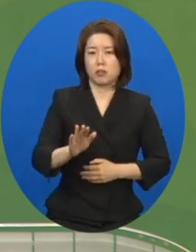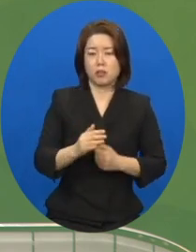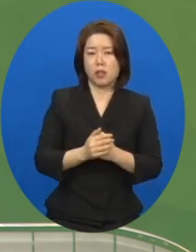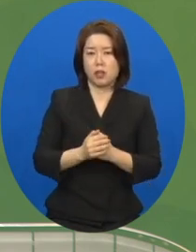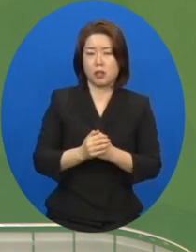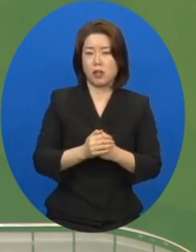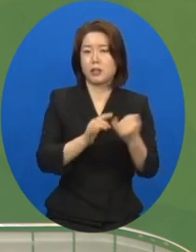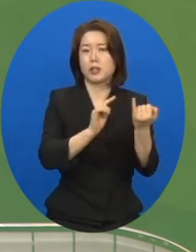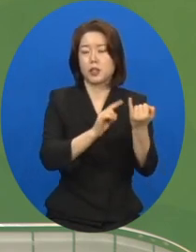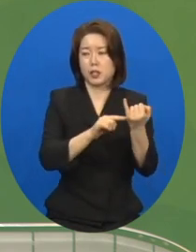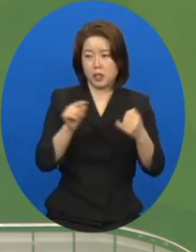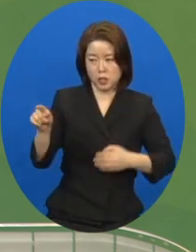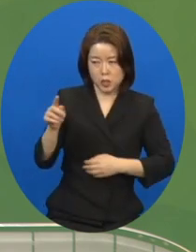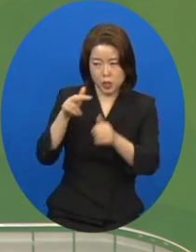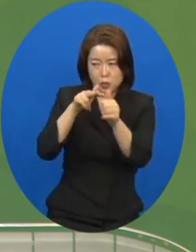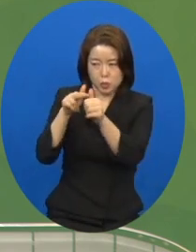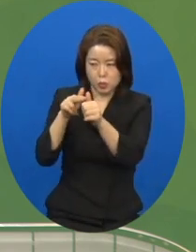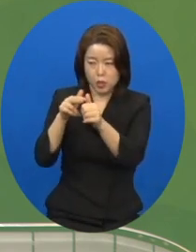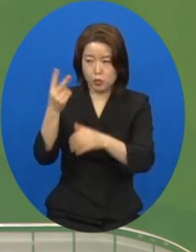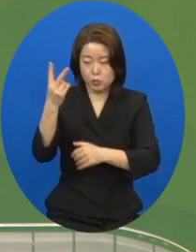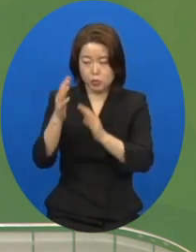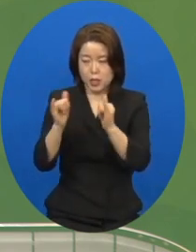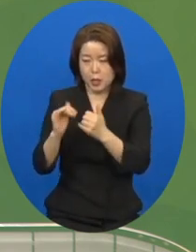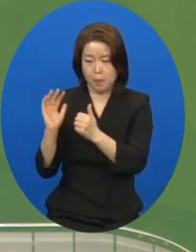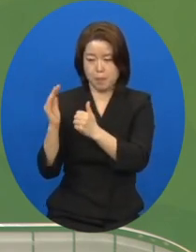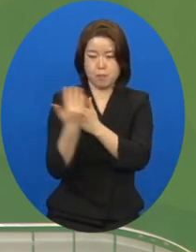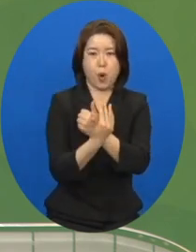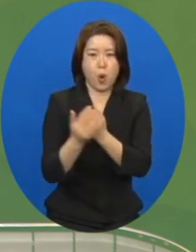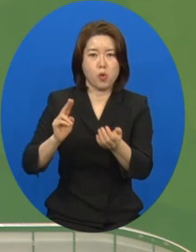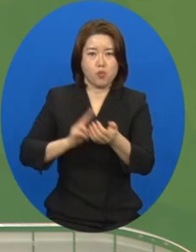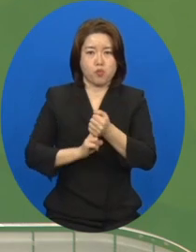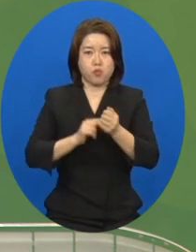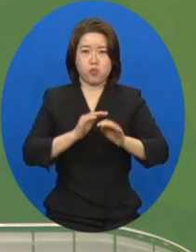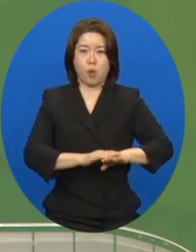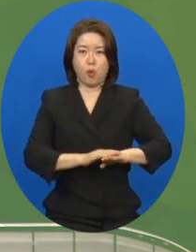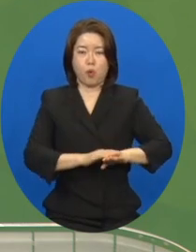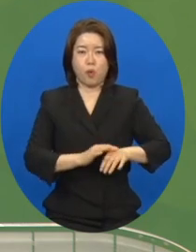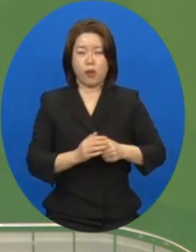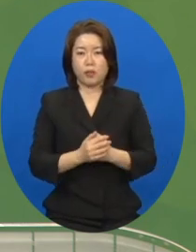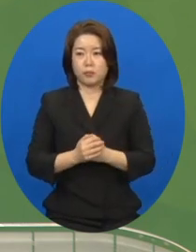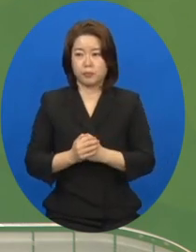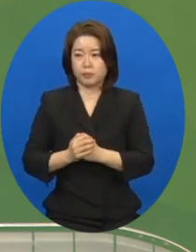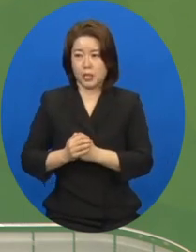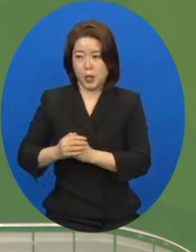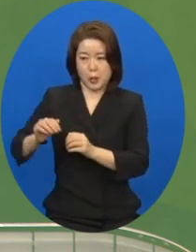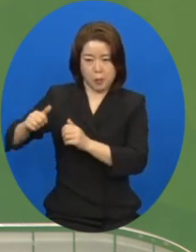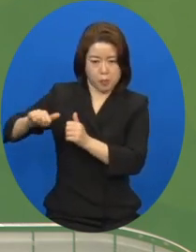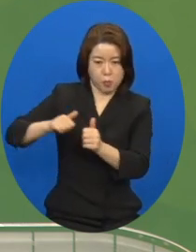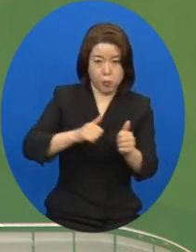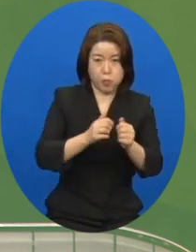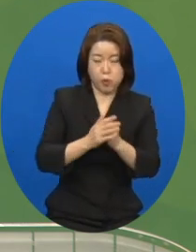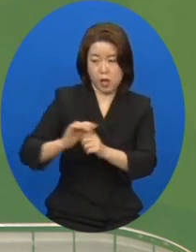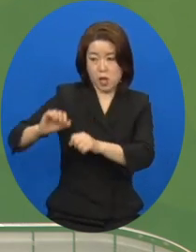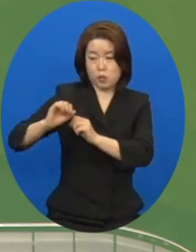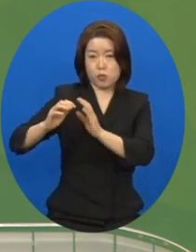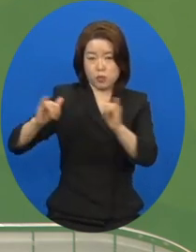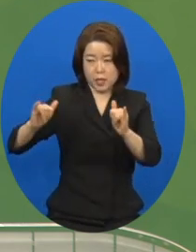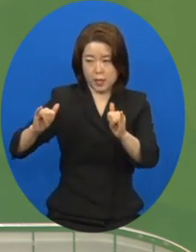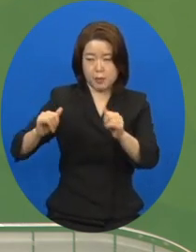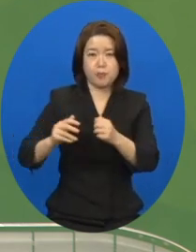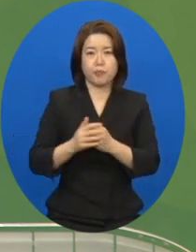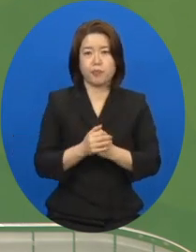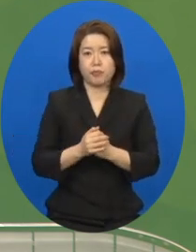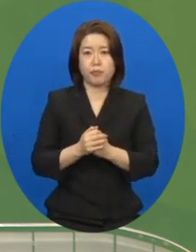그는 그 정탐꾼을 숨깁니다. 그리고 쫓아온 군사들을 회유해서